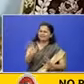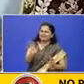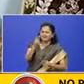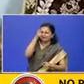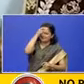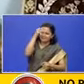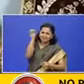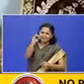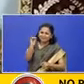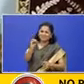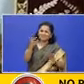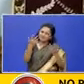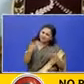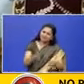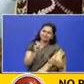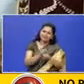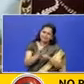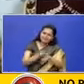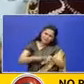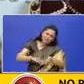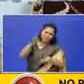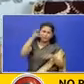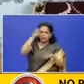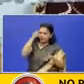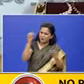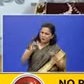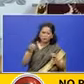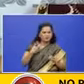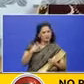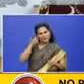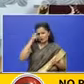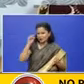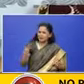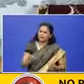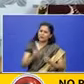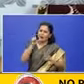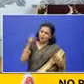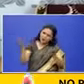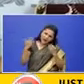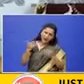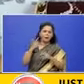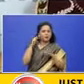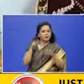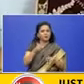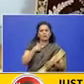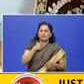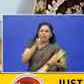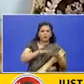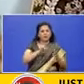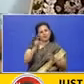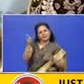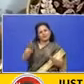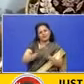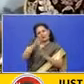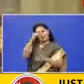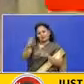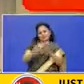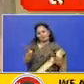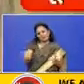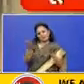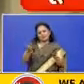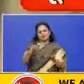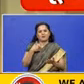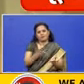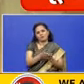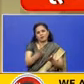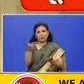नहीं, जितना भी काम बढ़े सर, कोई बात नहीं, इसकी हमें कोई दिक्कत नहीं है हमारे पति को। बस आप विकास करते जाओ हमारे गांव का। अब गांव